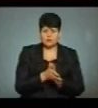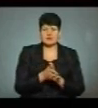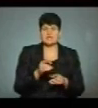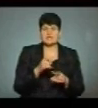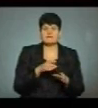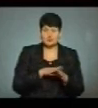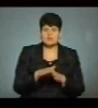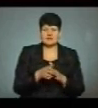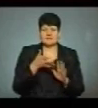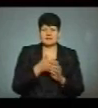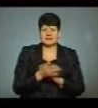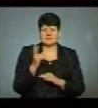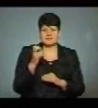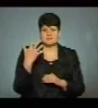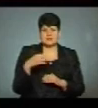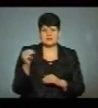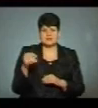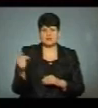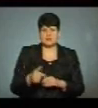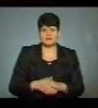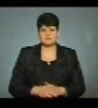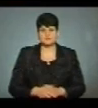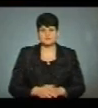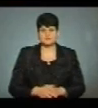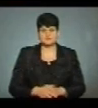бюджету витратили 250 тисяч гривень.